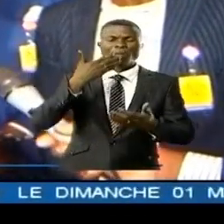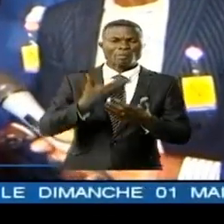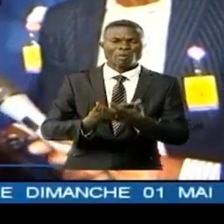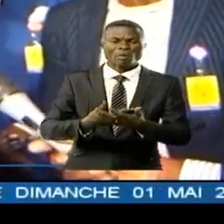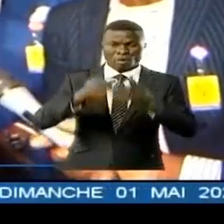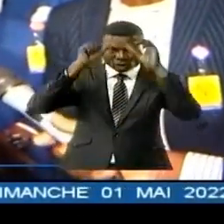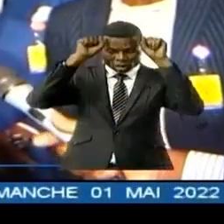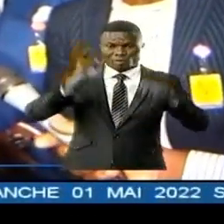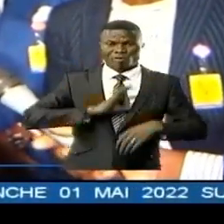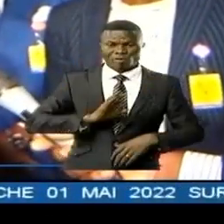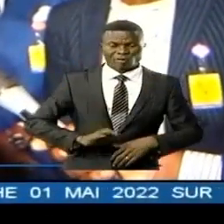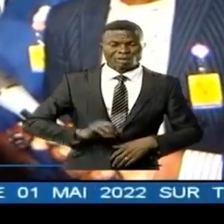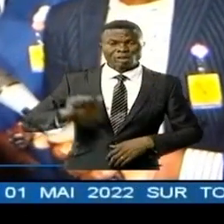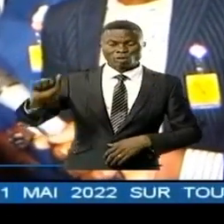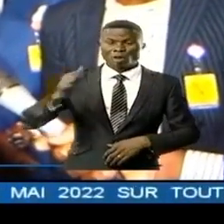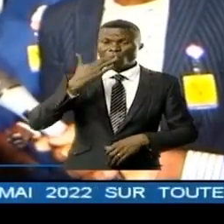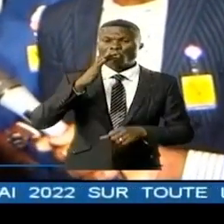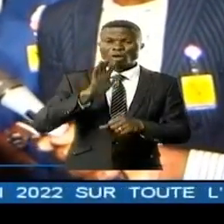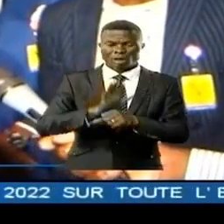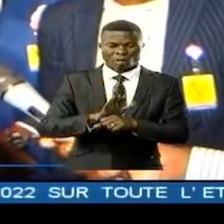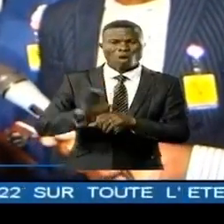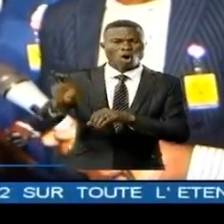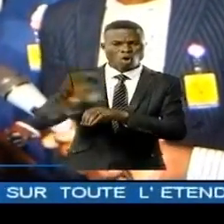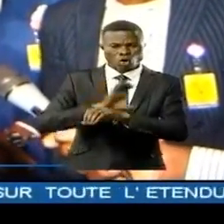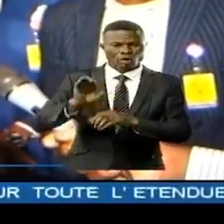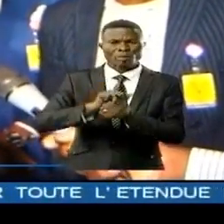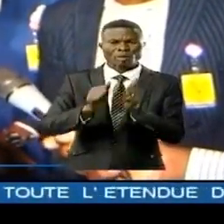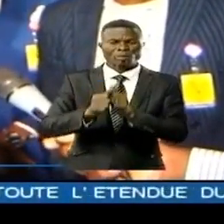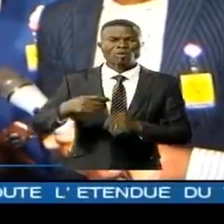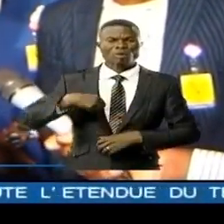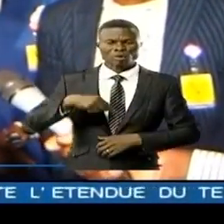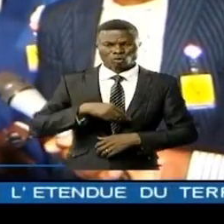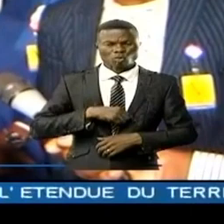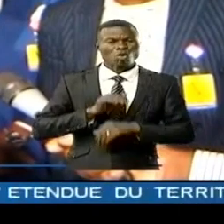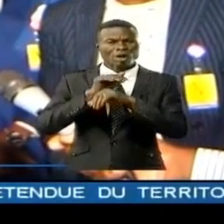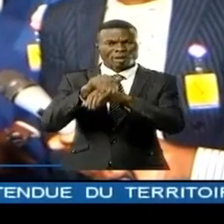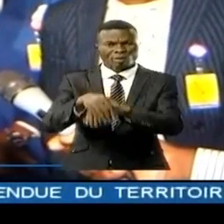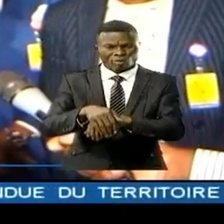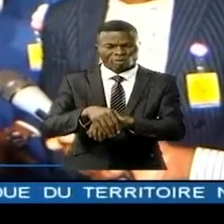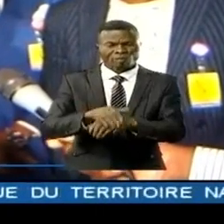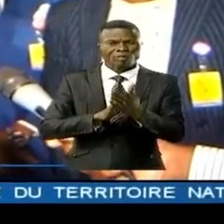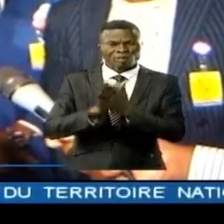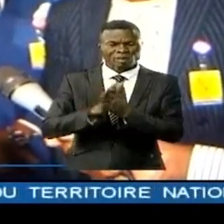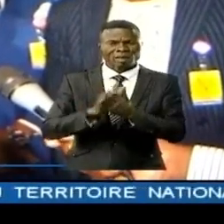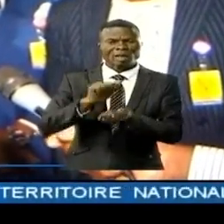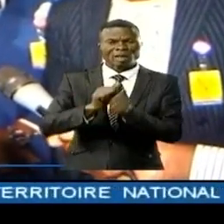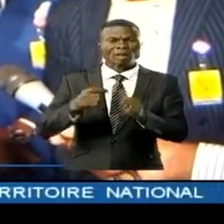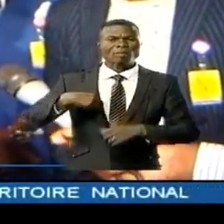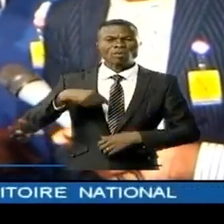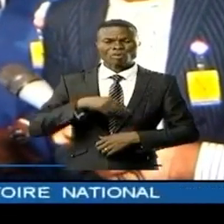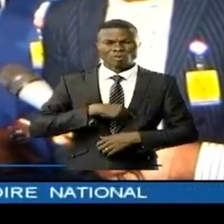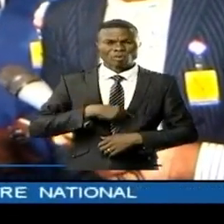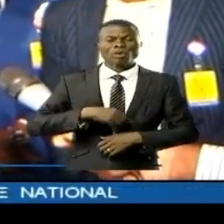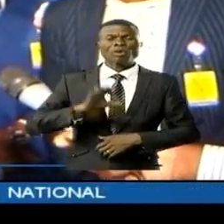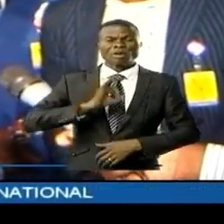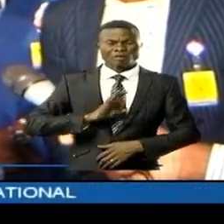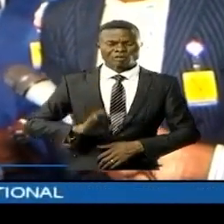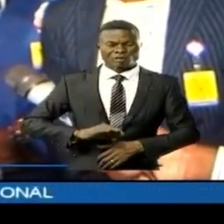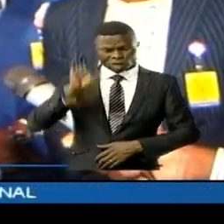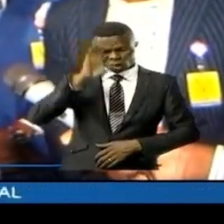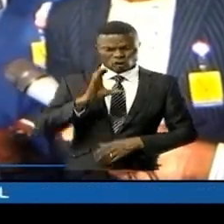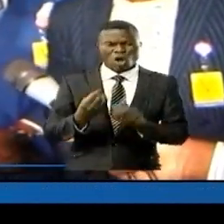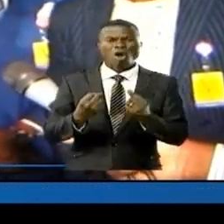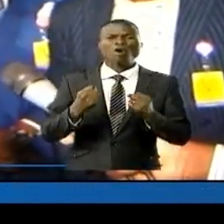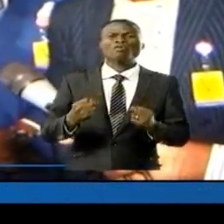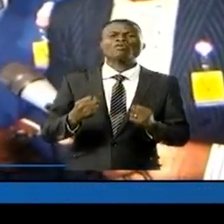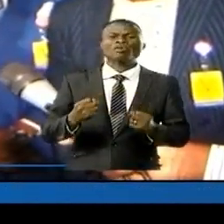qu'il va s'en occuper il va s'intéresser et il va faire tous par tous les